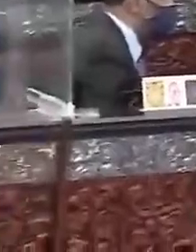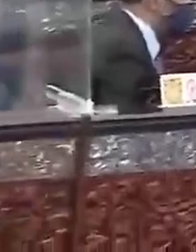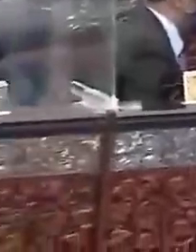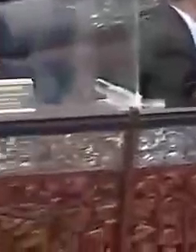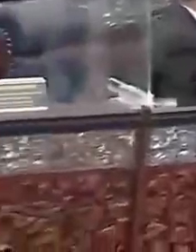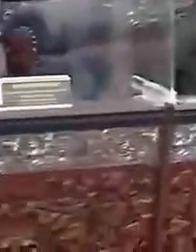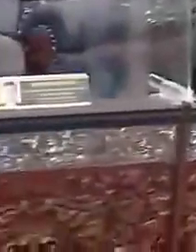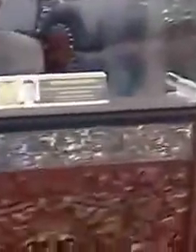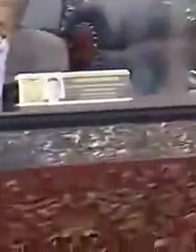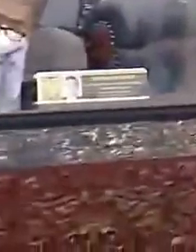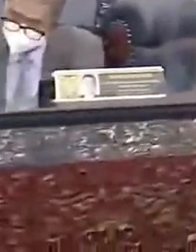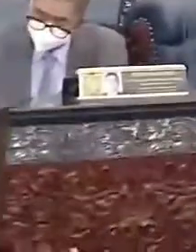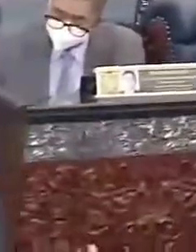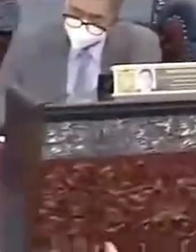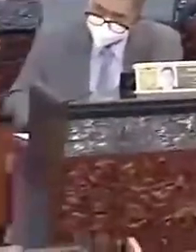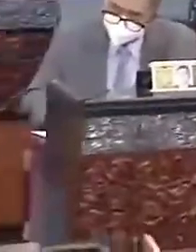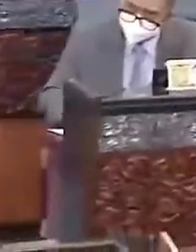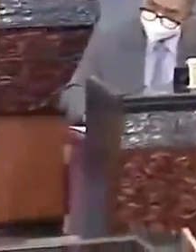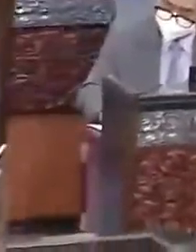hai hai